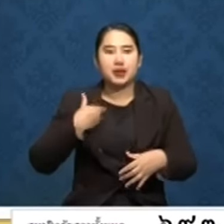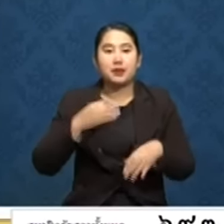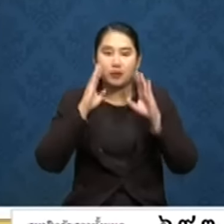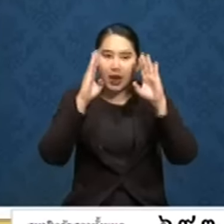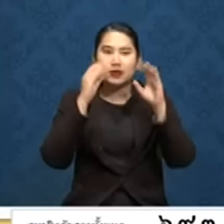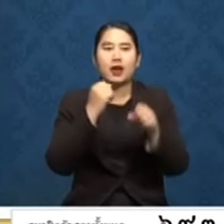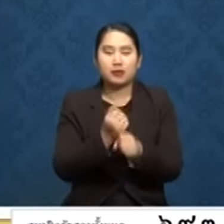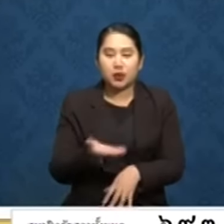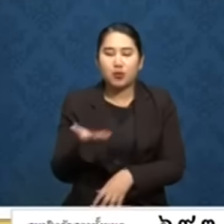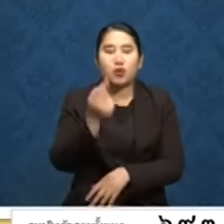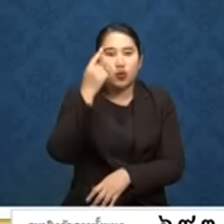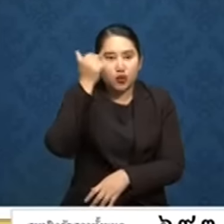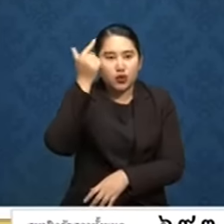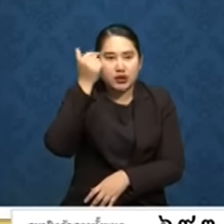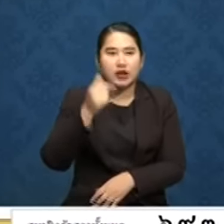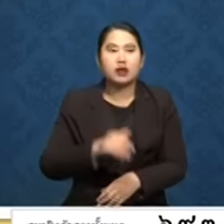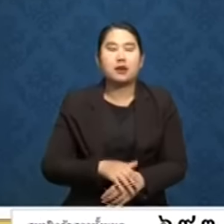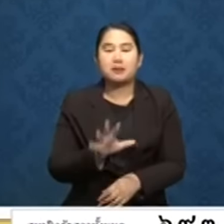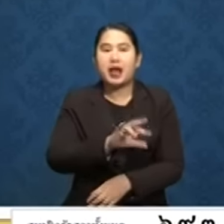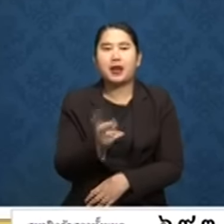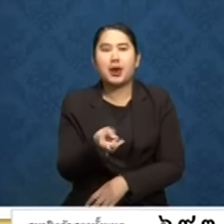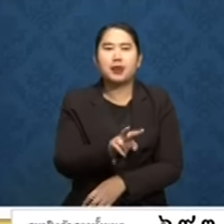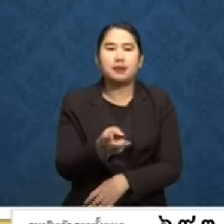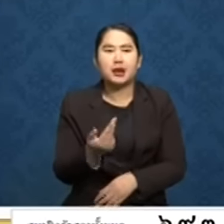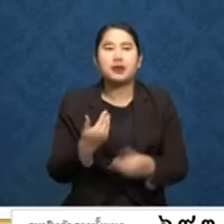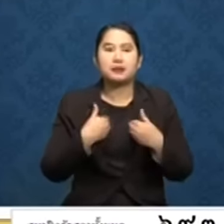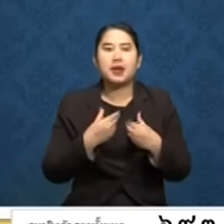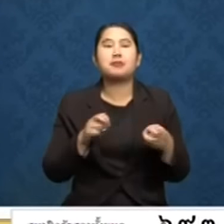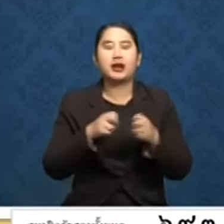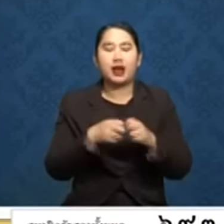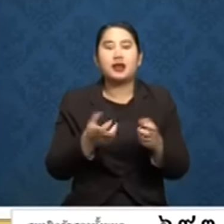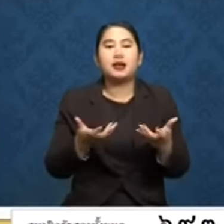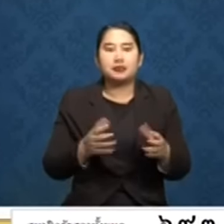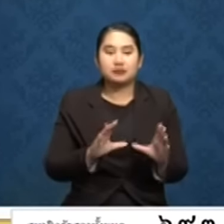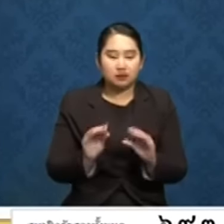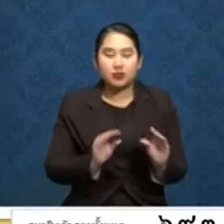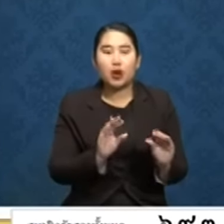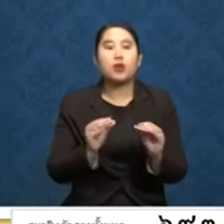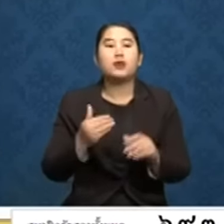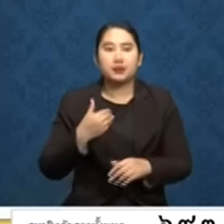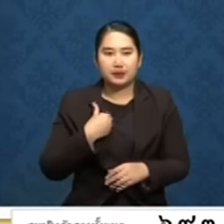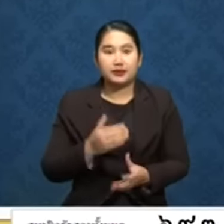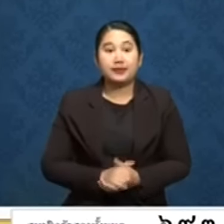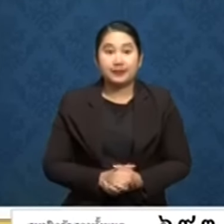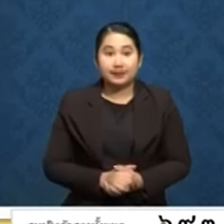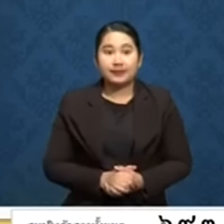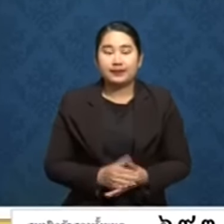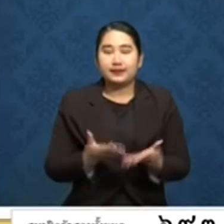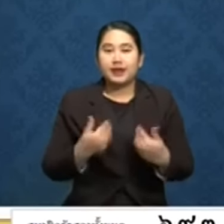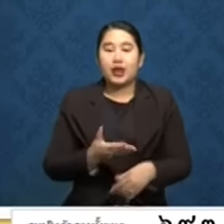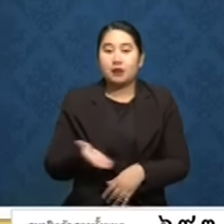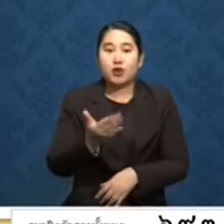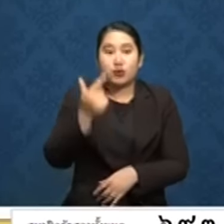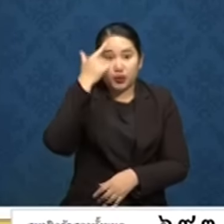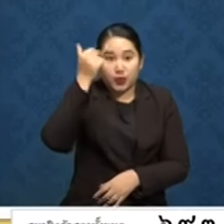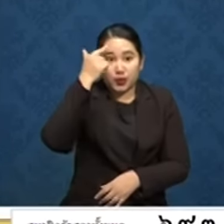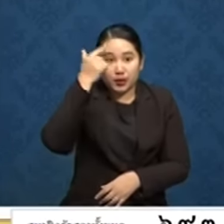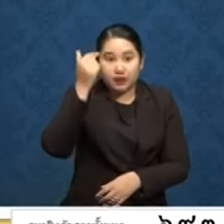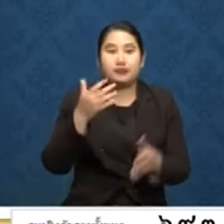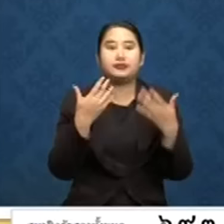ราบกันดีต่อไปฝ่ายค้านเป็นรัฐบาลก็จะมีปัญหาอย่างเงี้ยการประชุมสภานะครับเราก็ทราบกันดีเพ